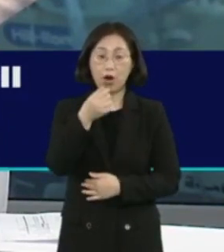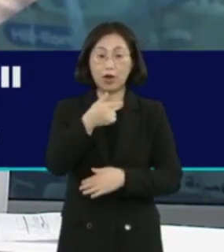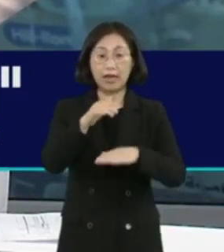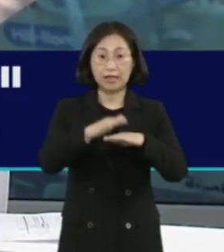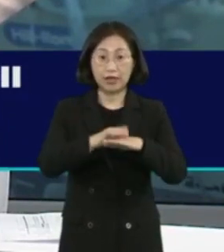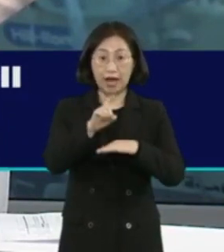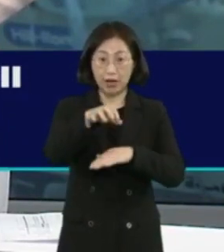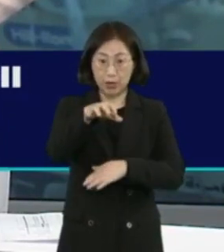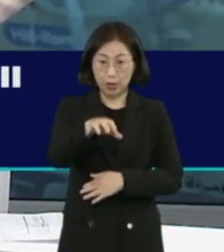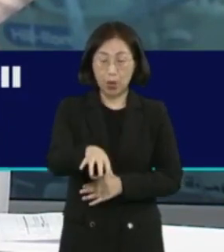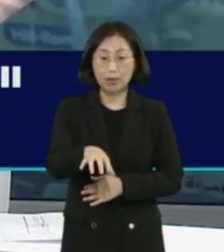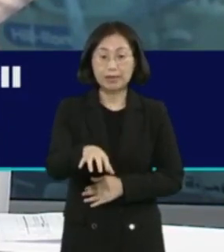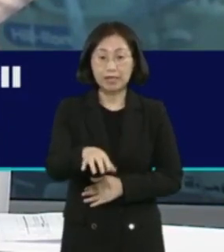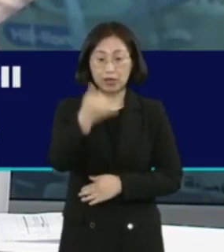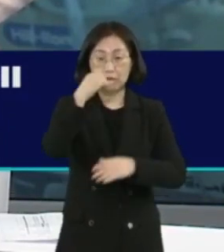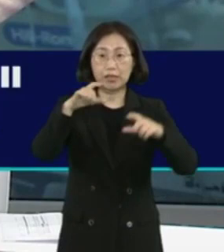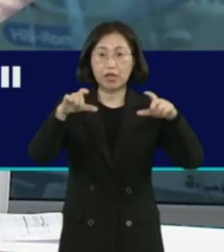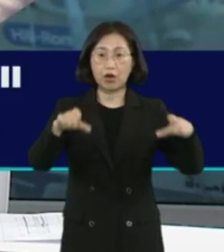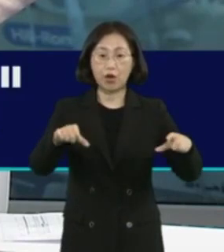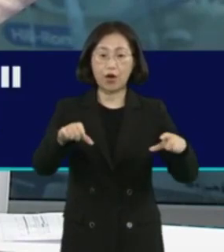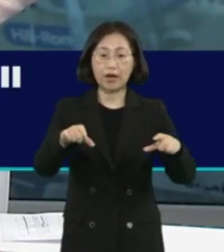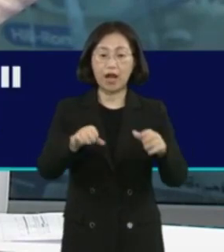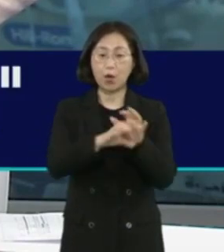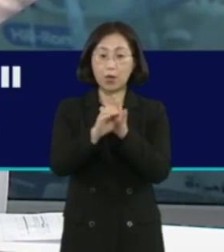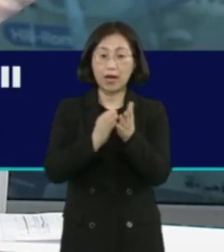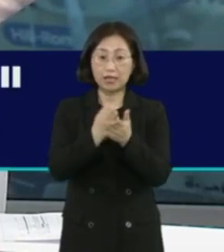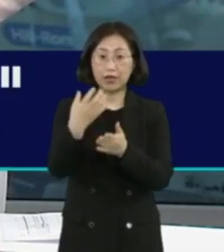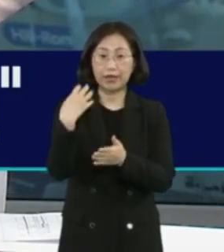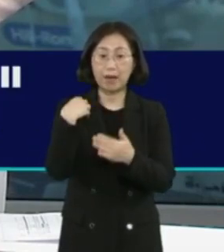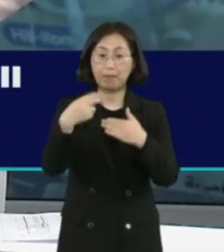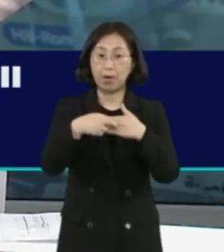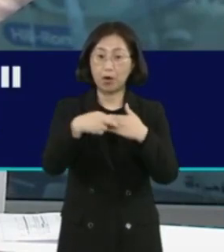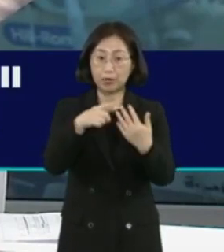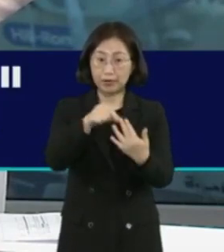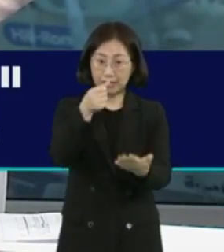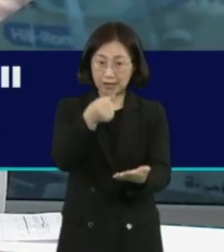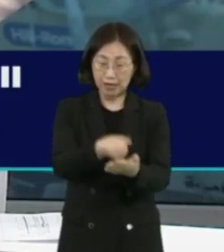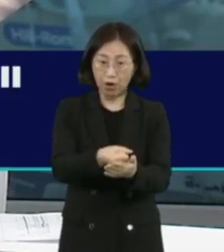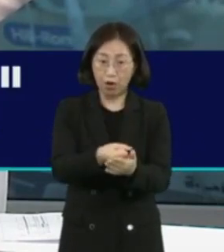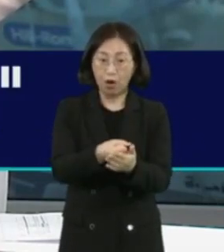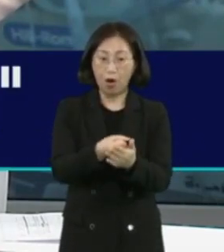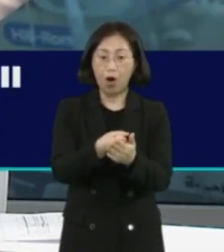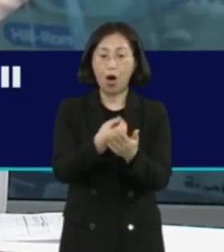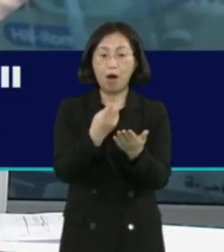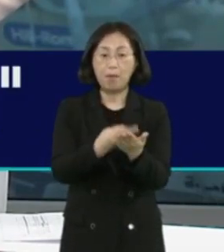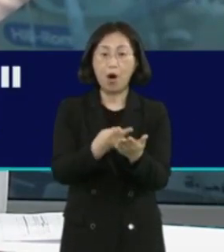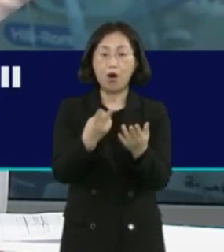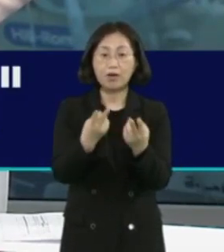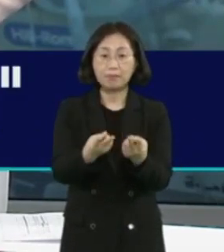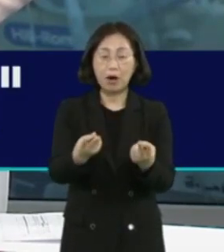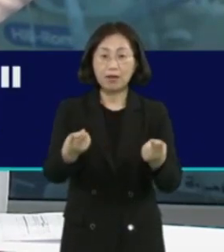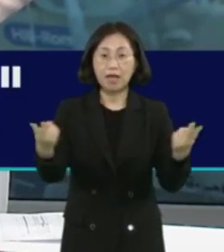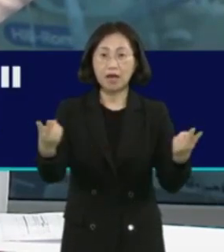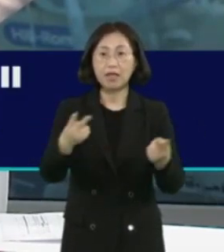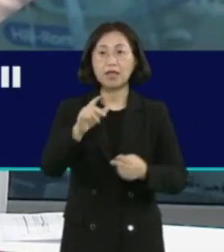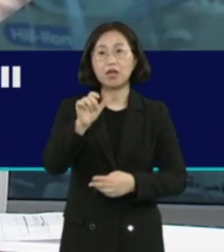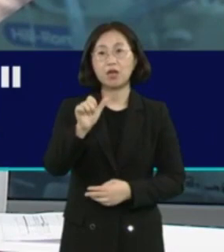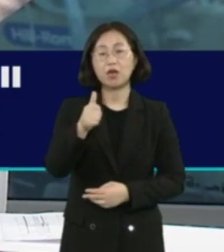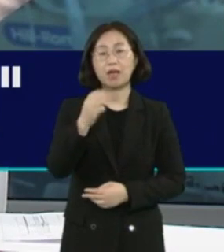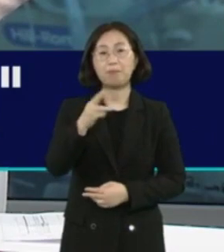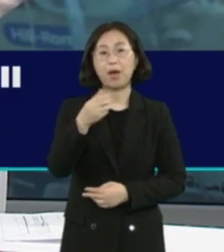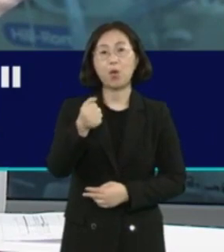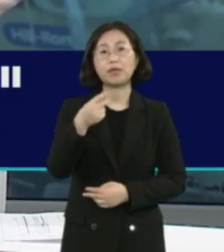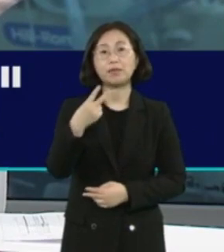충청권에 첫 코로나19 거점 전담병원으로 지정돼서 치료병상이 무려 352개나 확보된다는